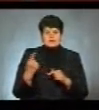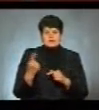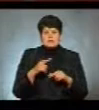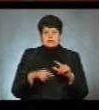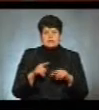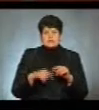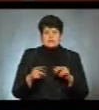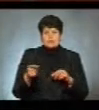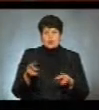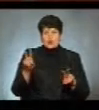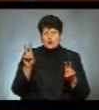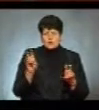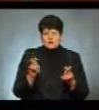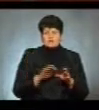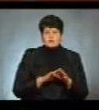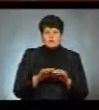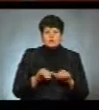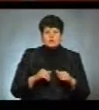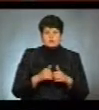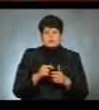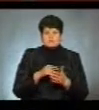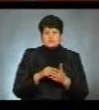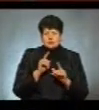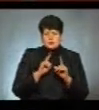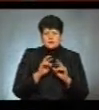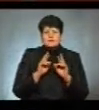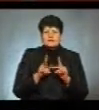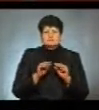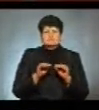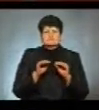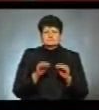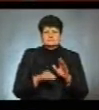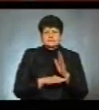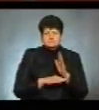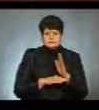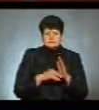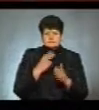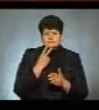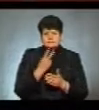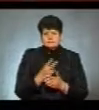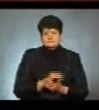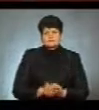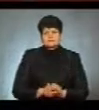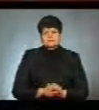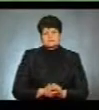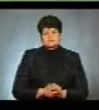родина Тернопільщини» та виконавчий комітет міськради. Як висаджували дерева, бачила наша знімальна група.